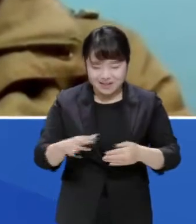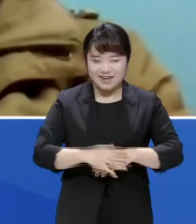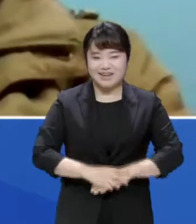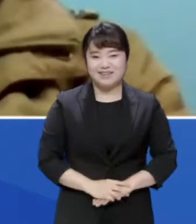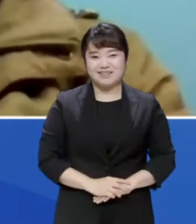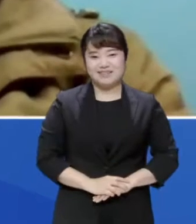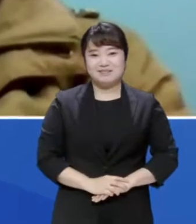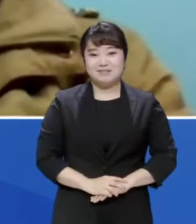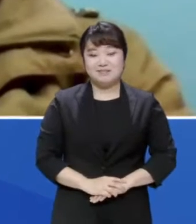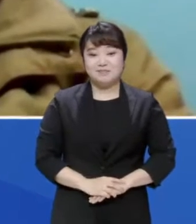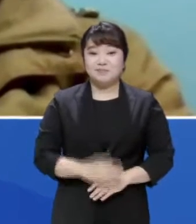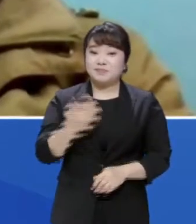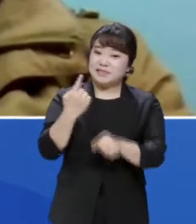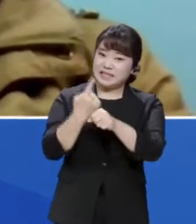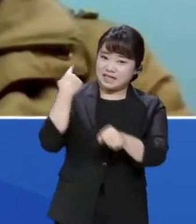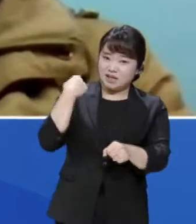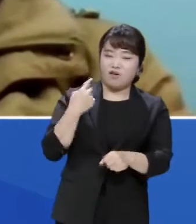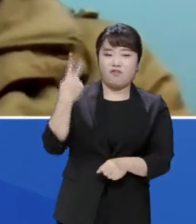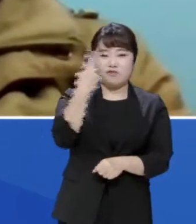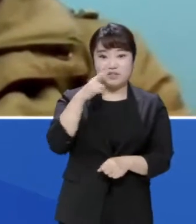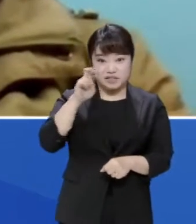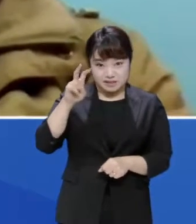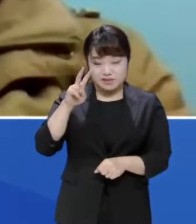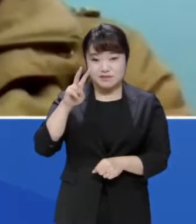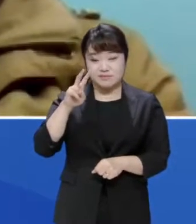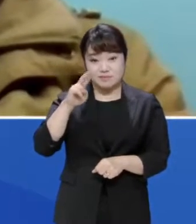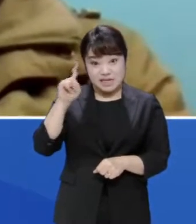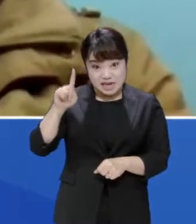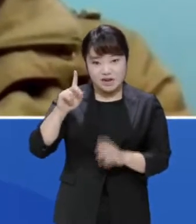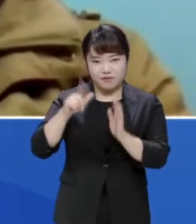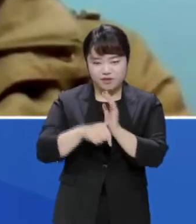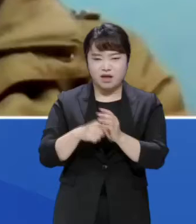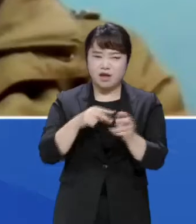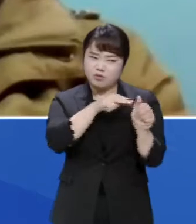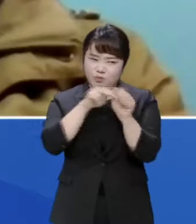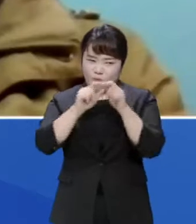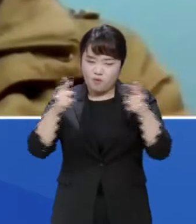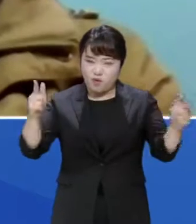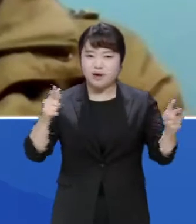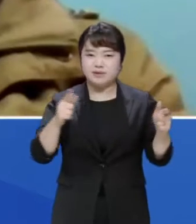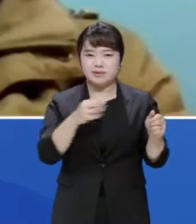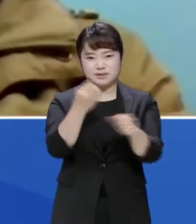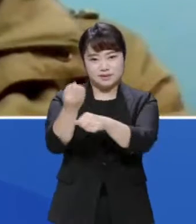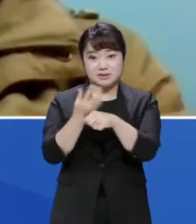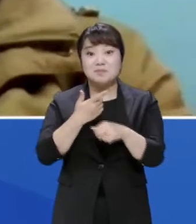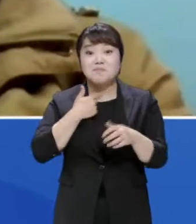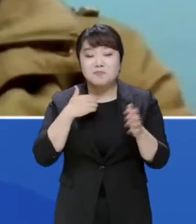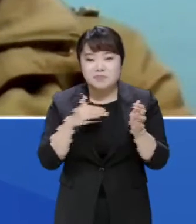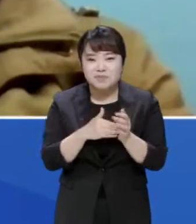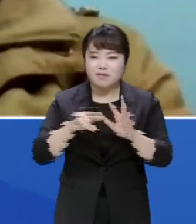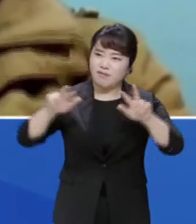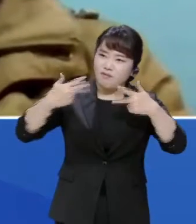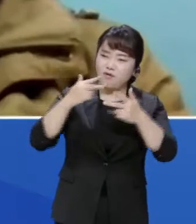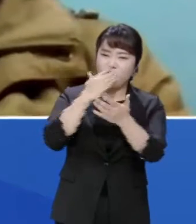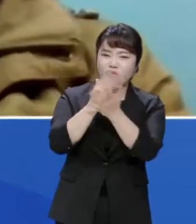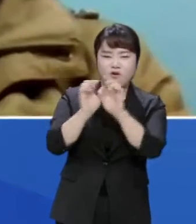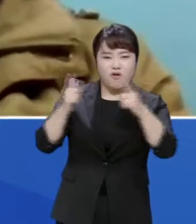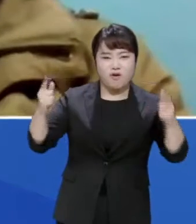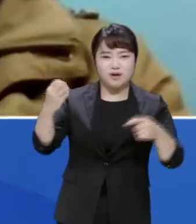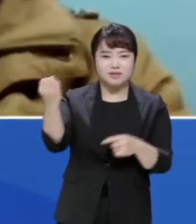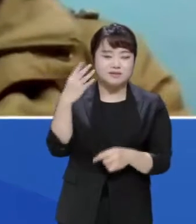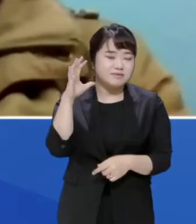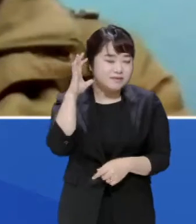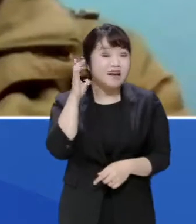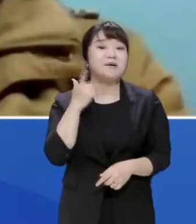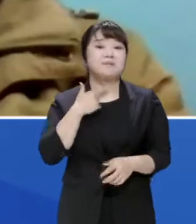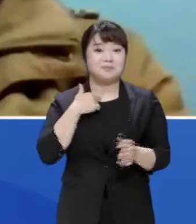받으시기 바랍니다. 네, 지난해 이 종로 지역에도 다양한 정보가 참 많았습니다. 이 주민통신원 연결을 통해 여러 소식을